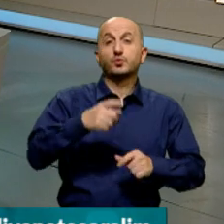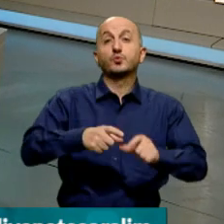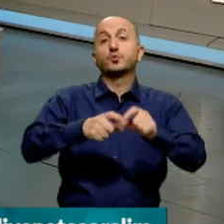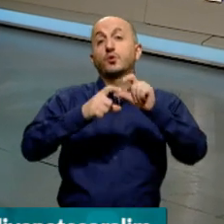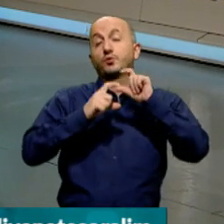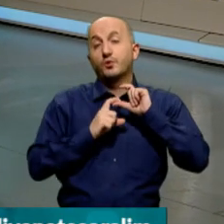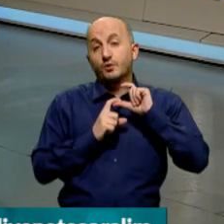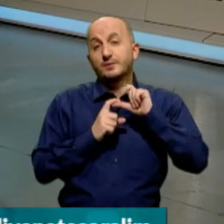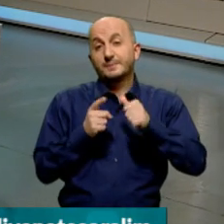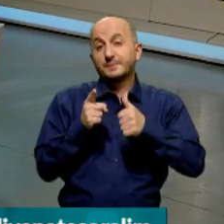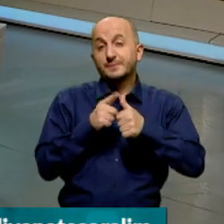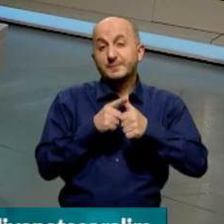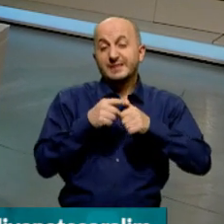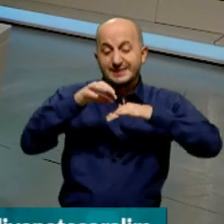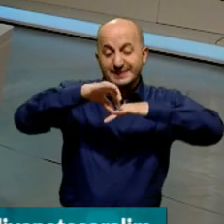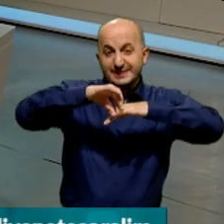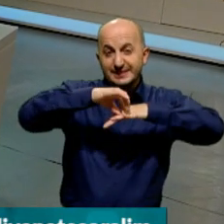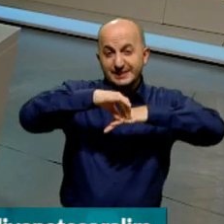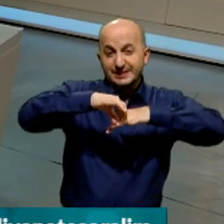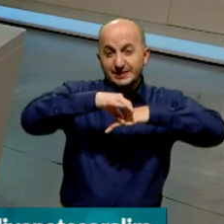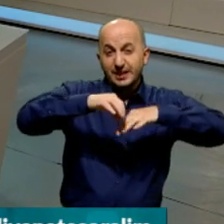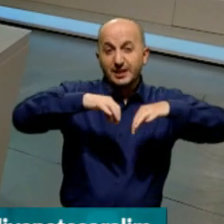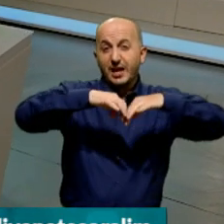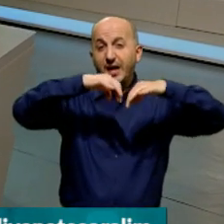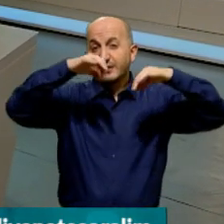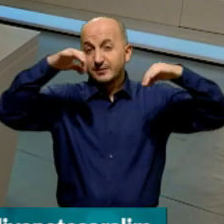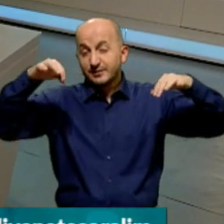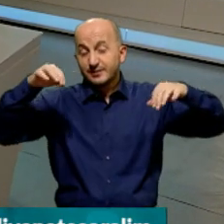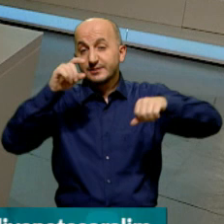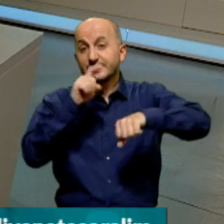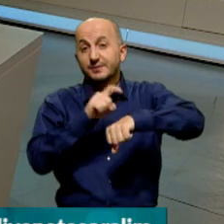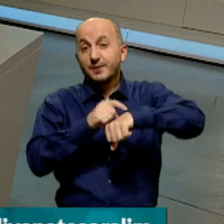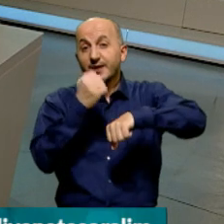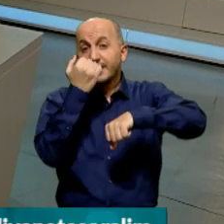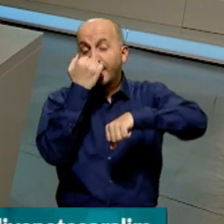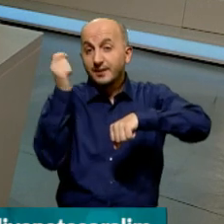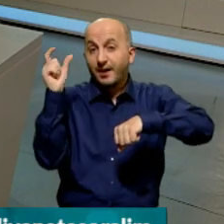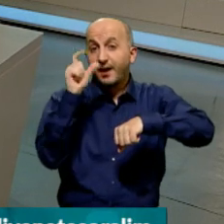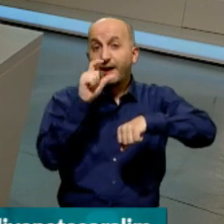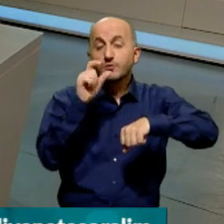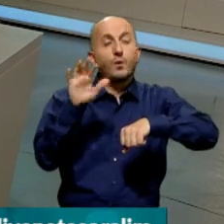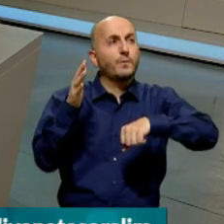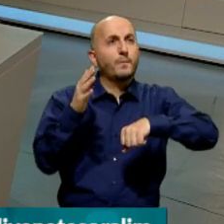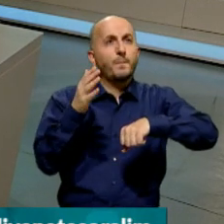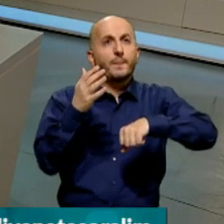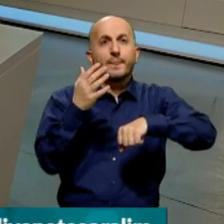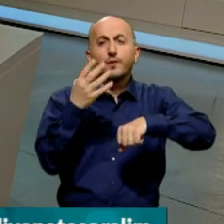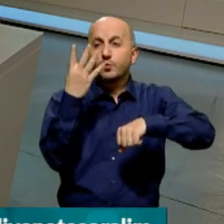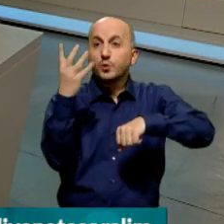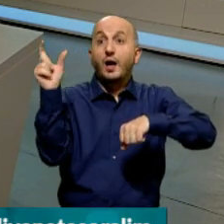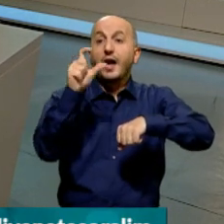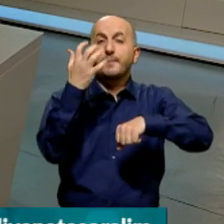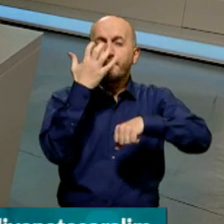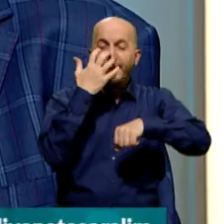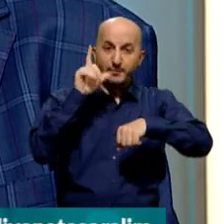Birincisi, nişanlı çiftler ayrıldığı vakitte iddet gerekir mi diyor. Şimdi bunu ikiye